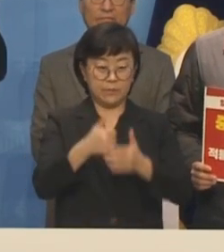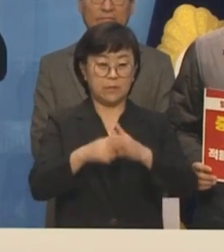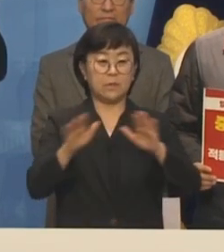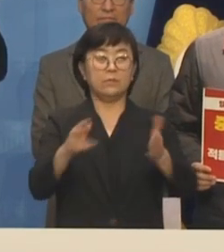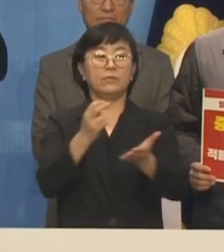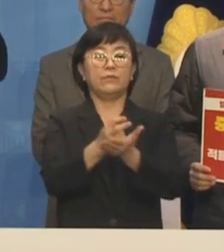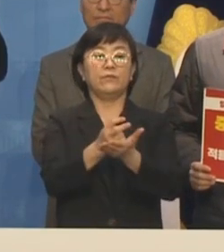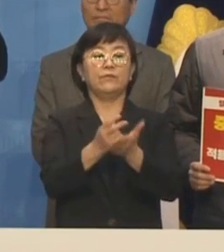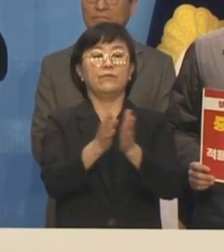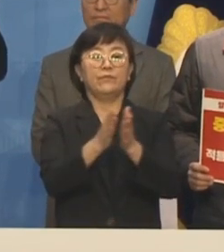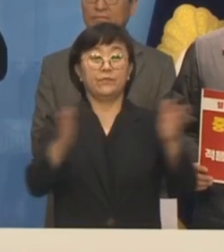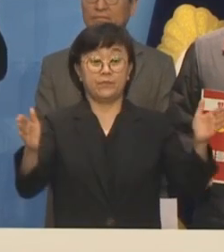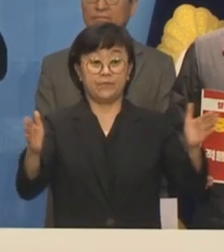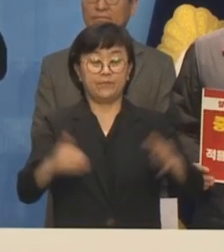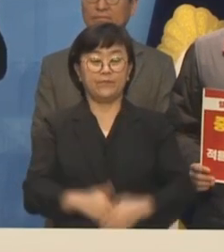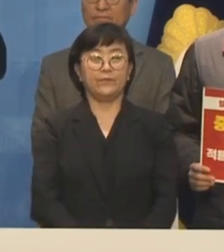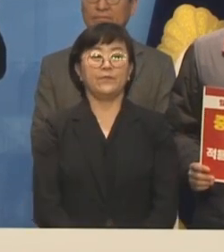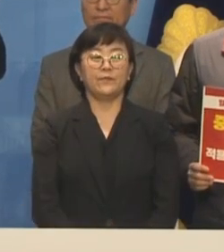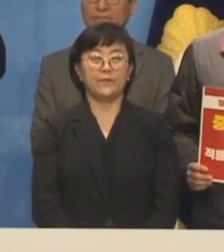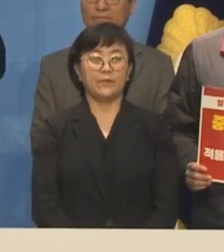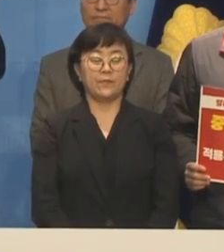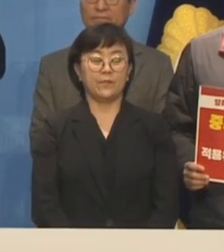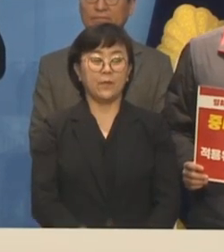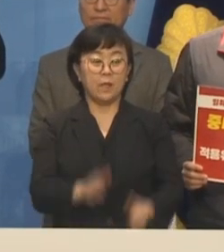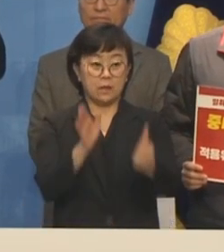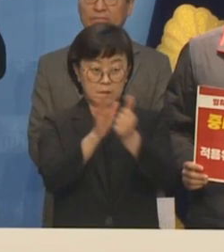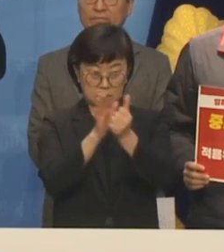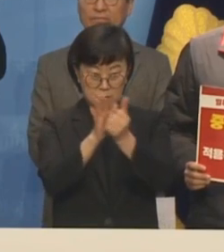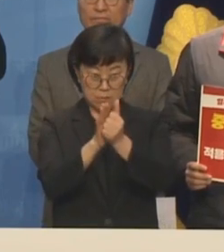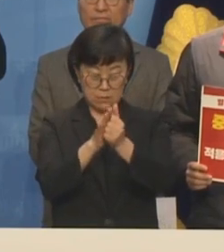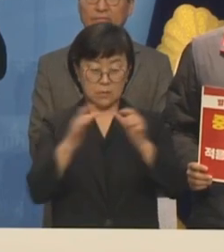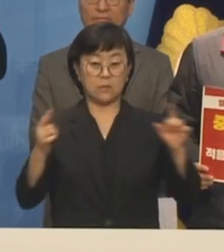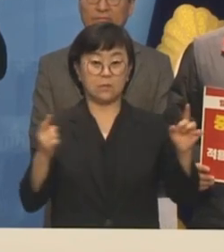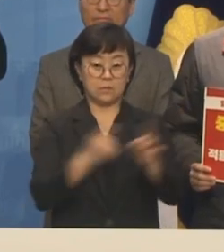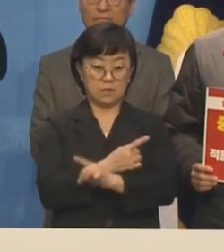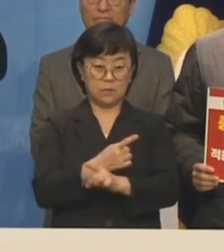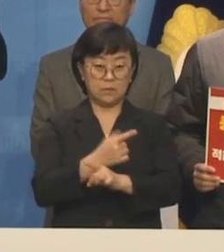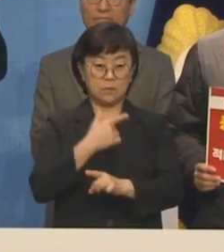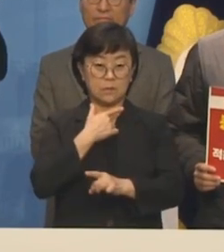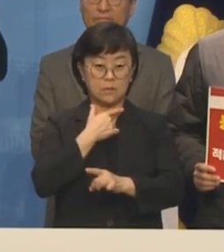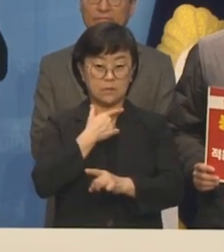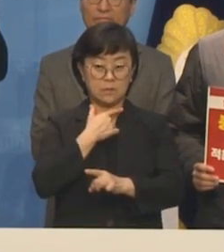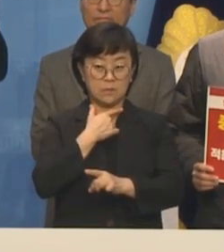법을 시행하면서 지원하고 고쳐나가기를